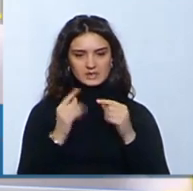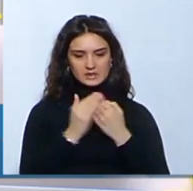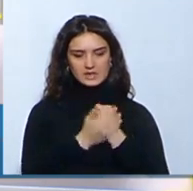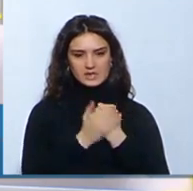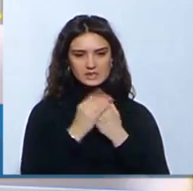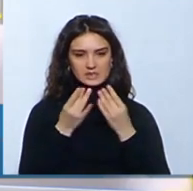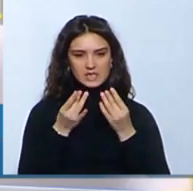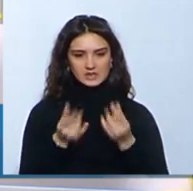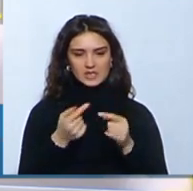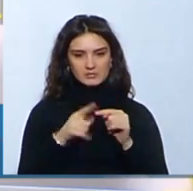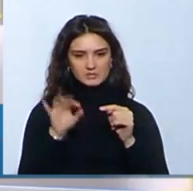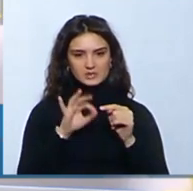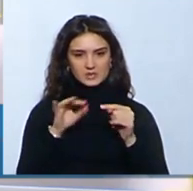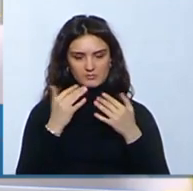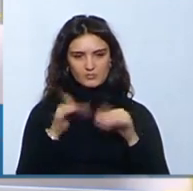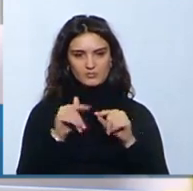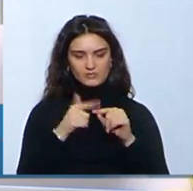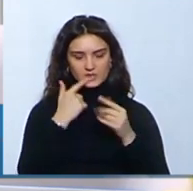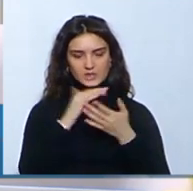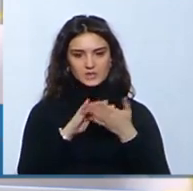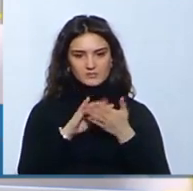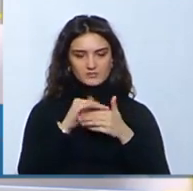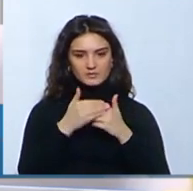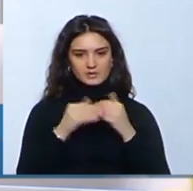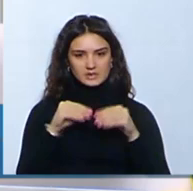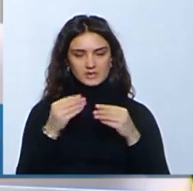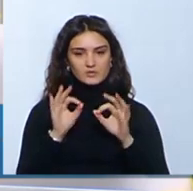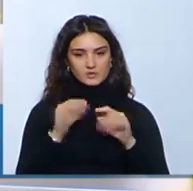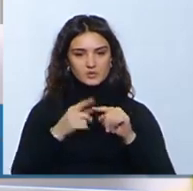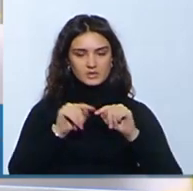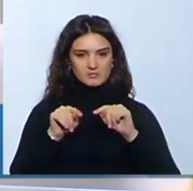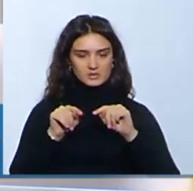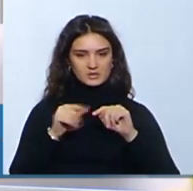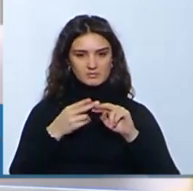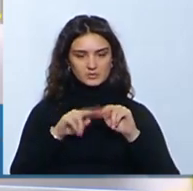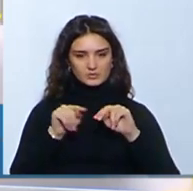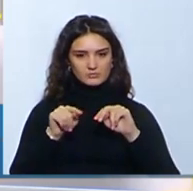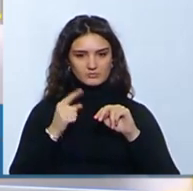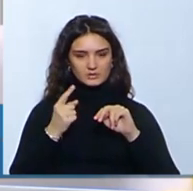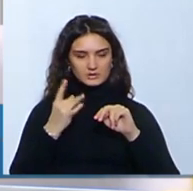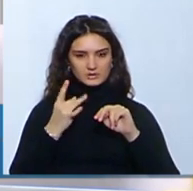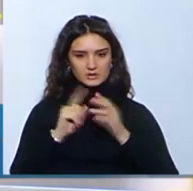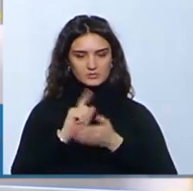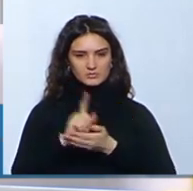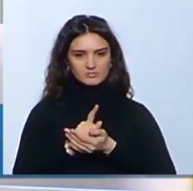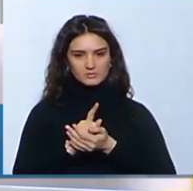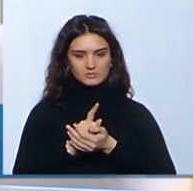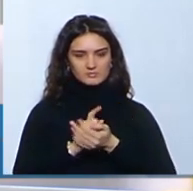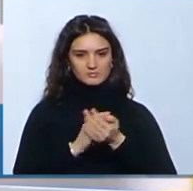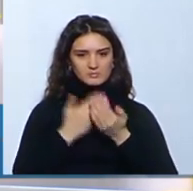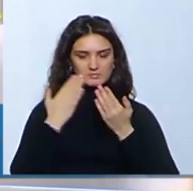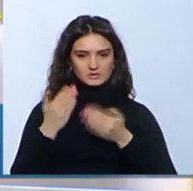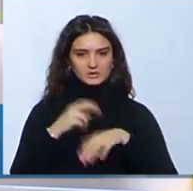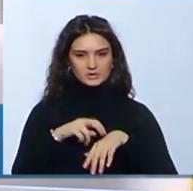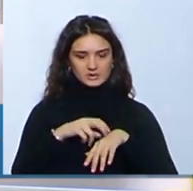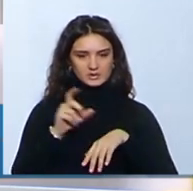გარსის გათხელების გამო უკვე გამორჩევის სიზალგოვანი გარსი და იძლევა სწორედ ამ რეფლექს. ამიტომ ერთხელ აუცილებლად მიმართეთ